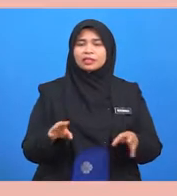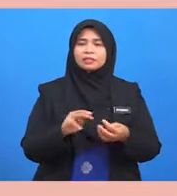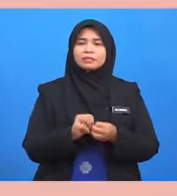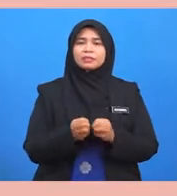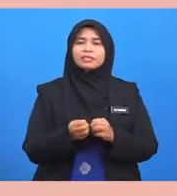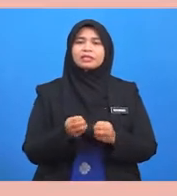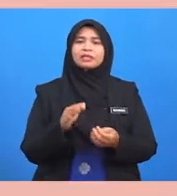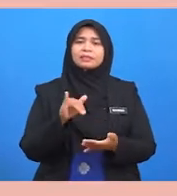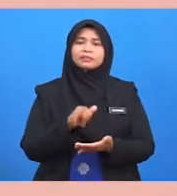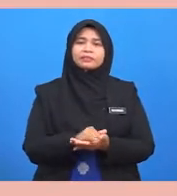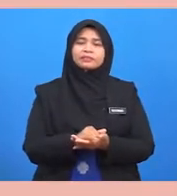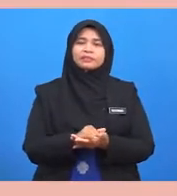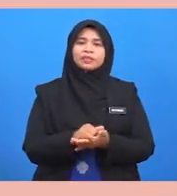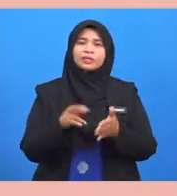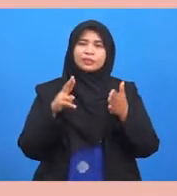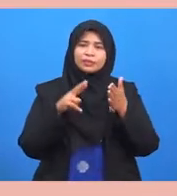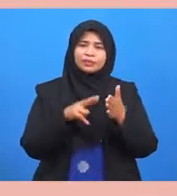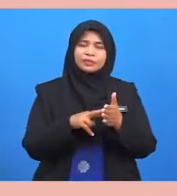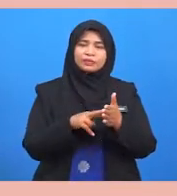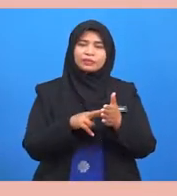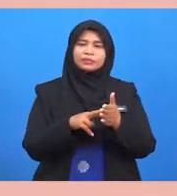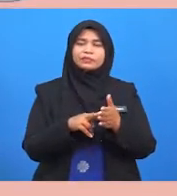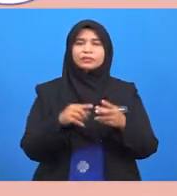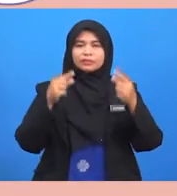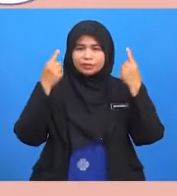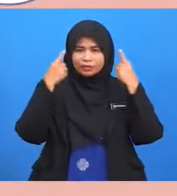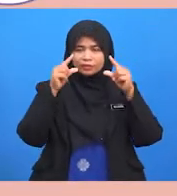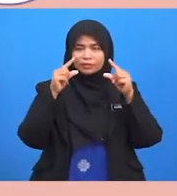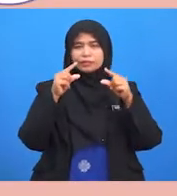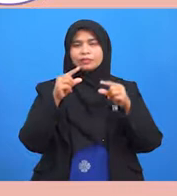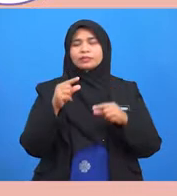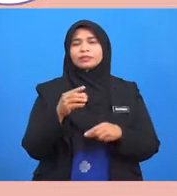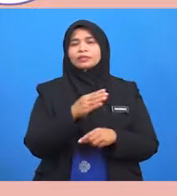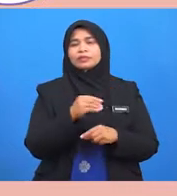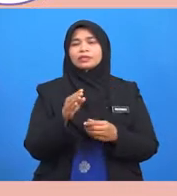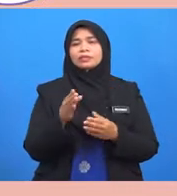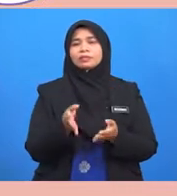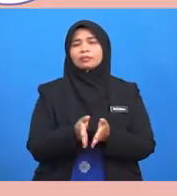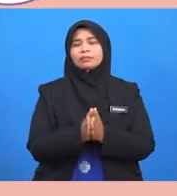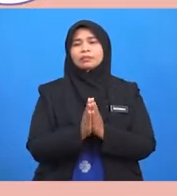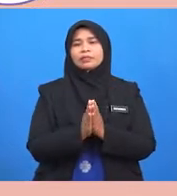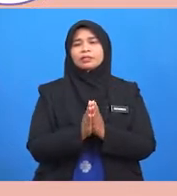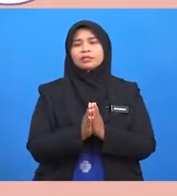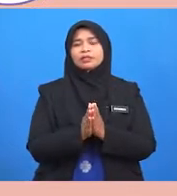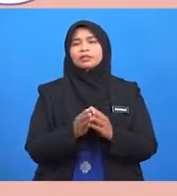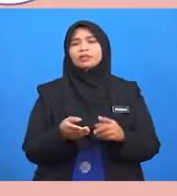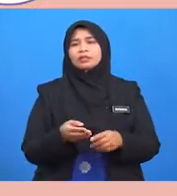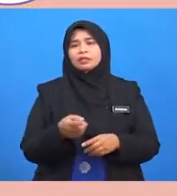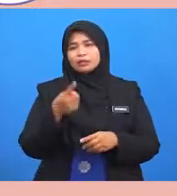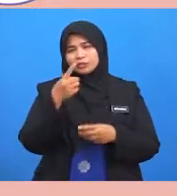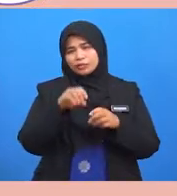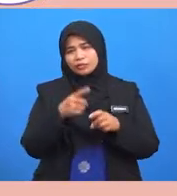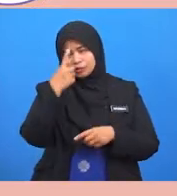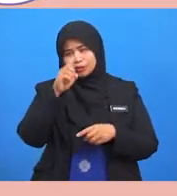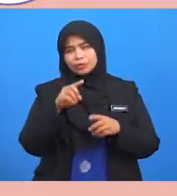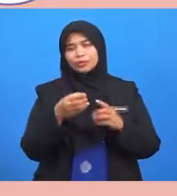kamu itu? Rujuk guru yang kamu percayai dan minta bantuan guru menasihatkan kawan sebagai